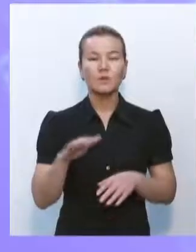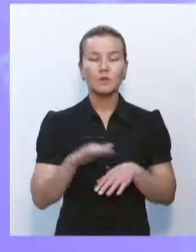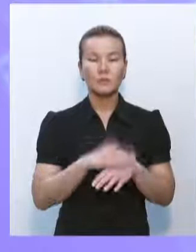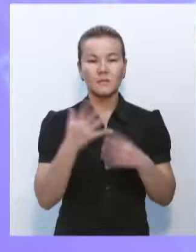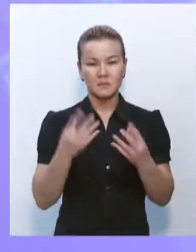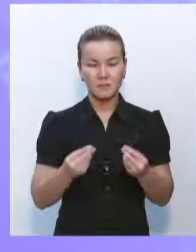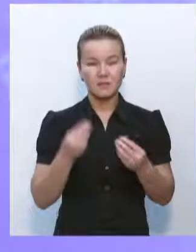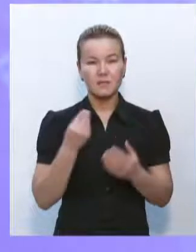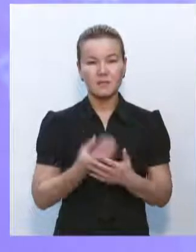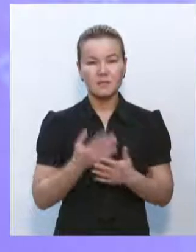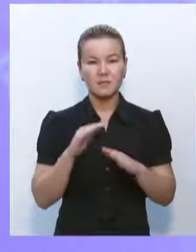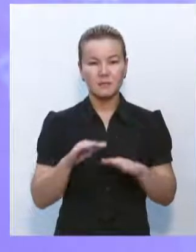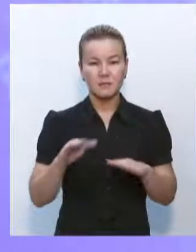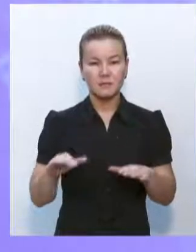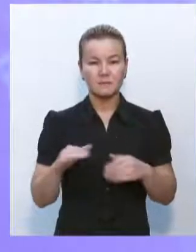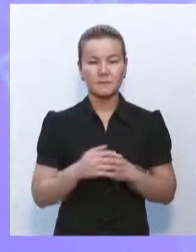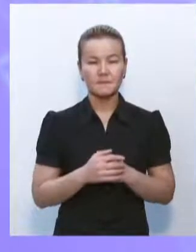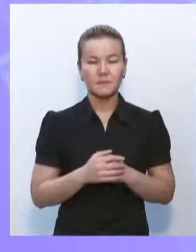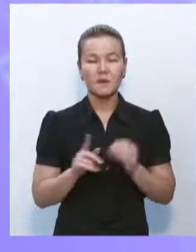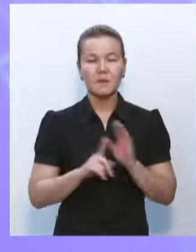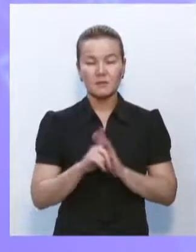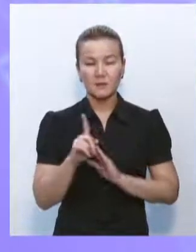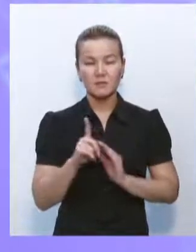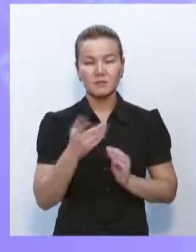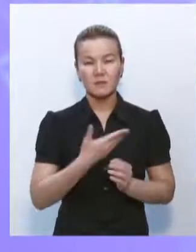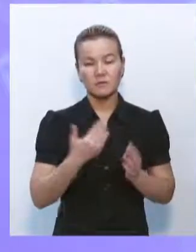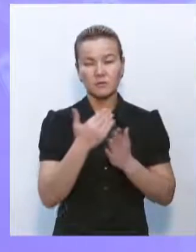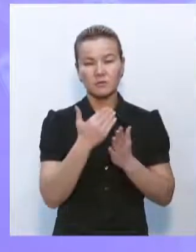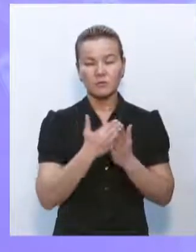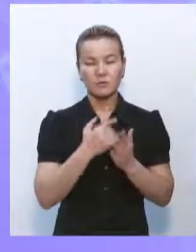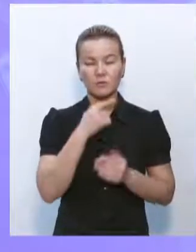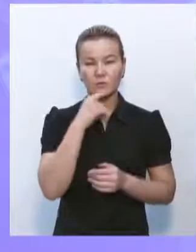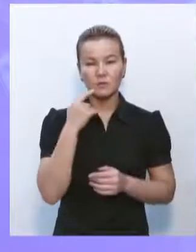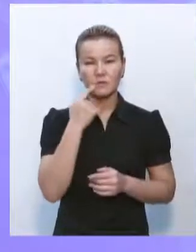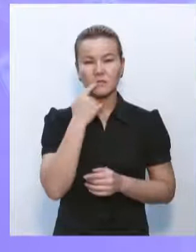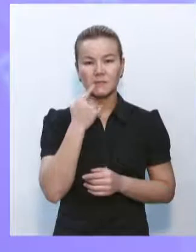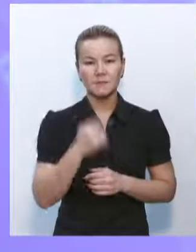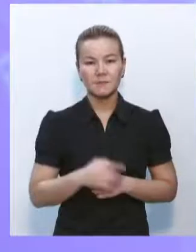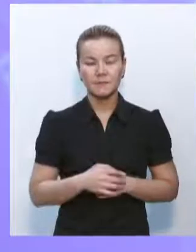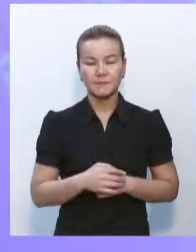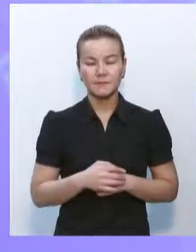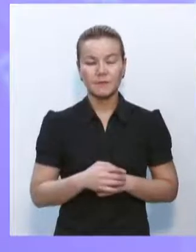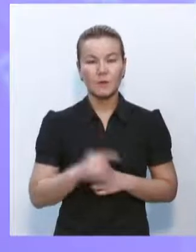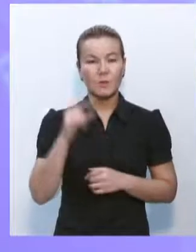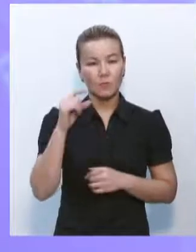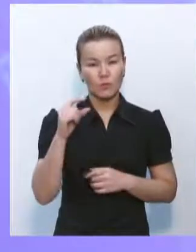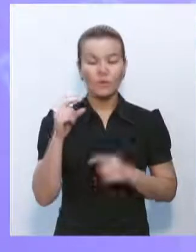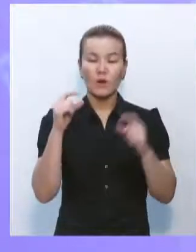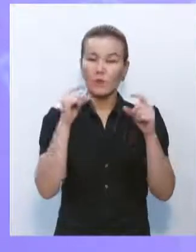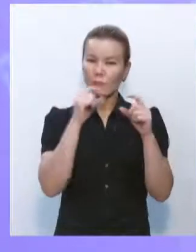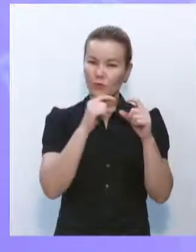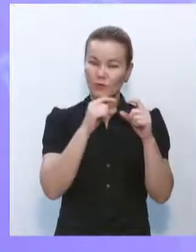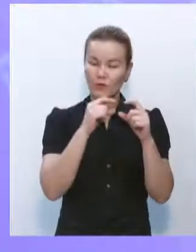Добрый день, дорогие ребята! Начинаем наш урок русского языка. Буква к